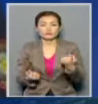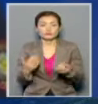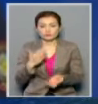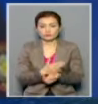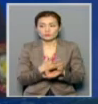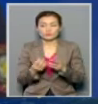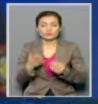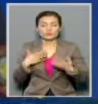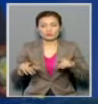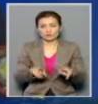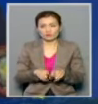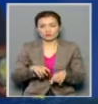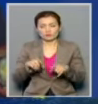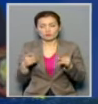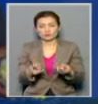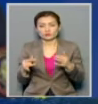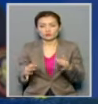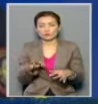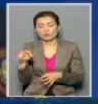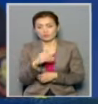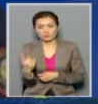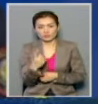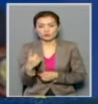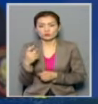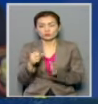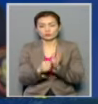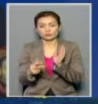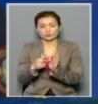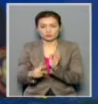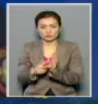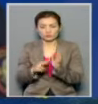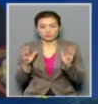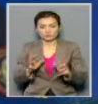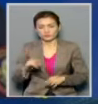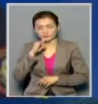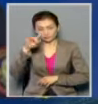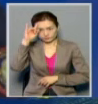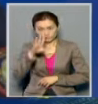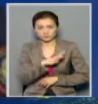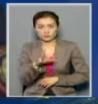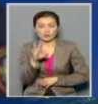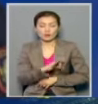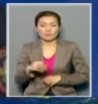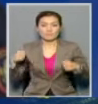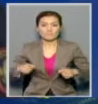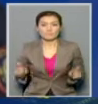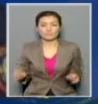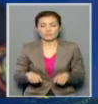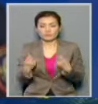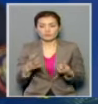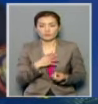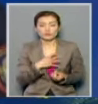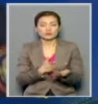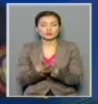в отношении которых возбуждены дела по части 1 статьи 608 Кодекса Республики Казахстан об административных правонарушениях